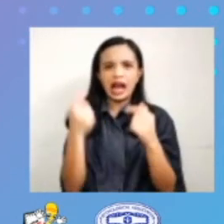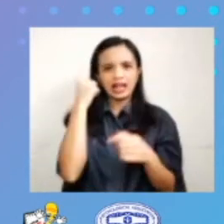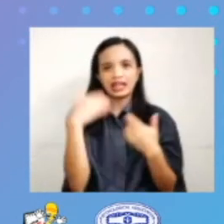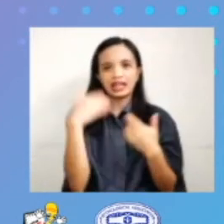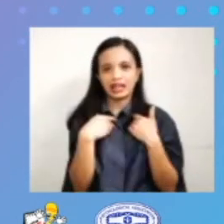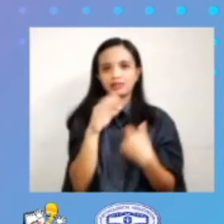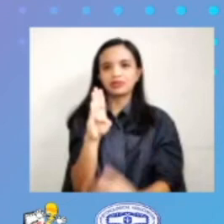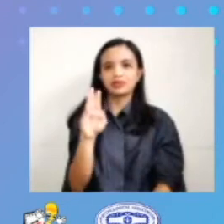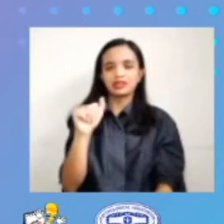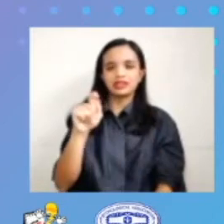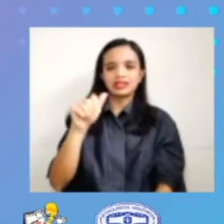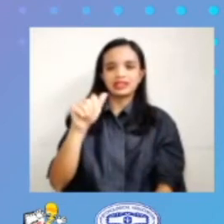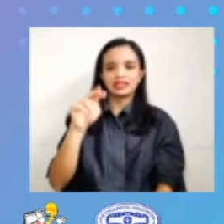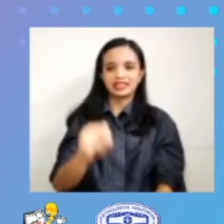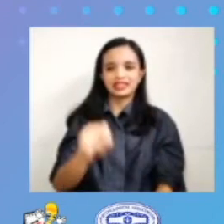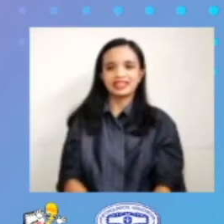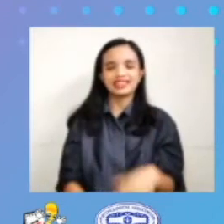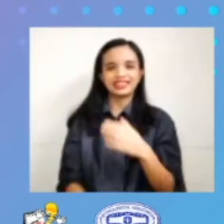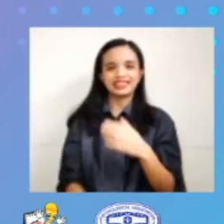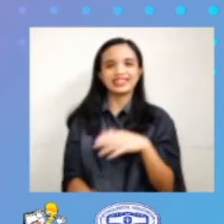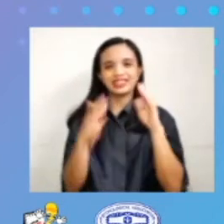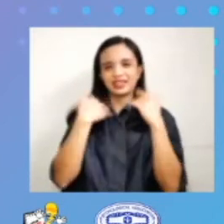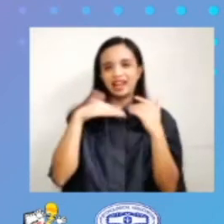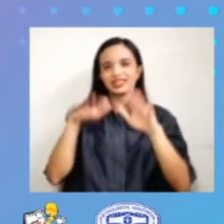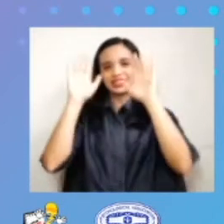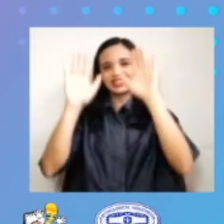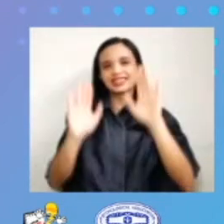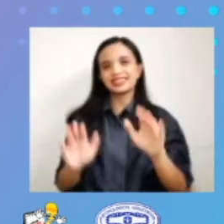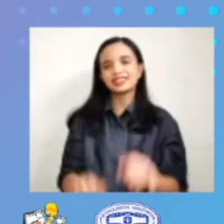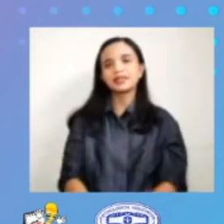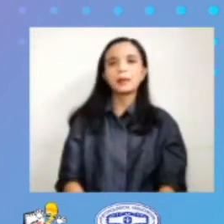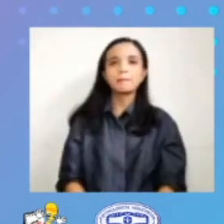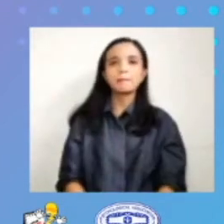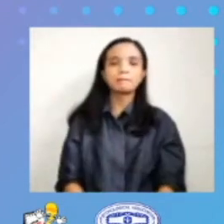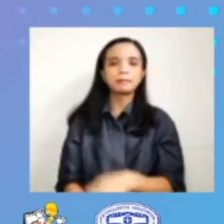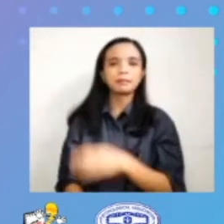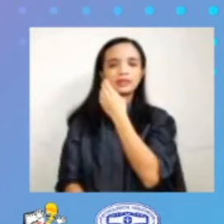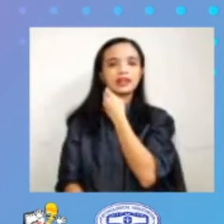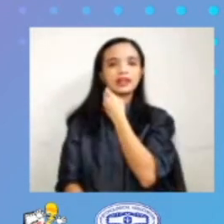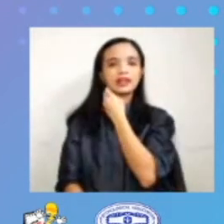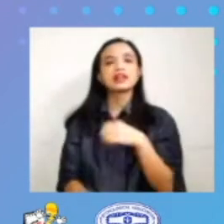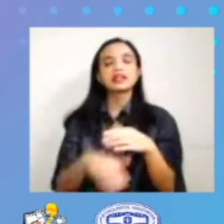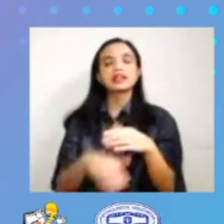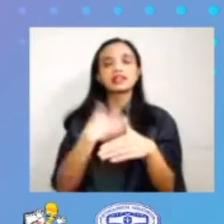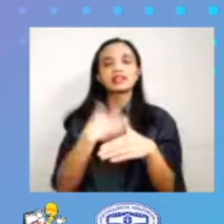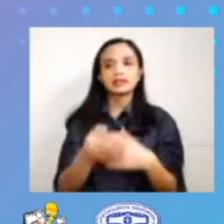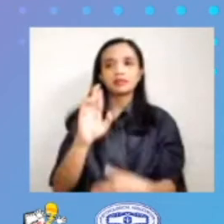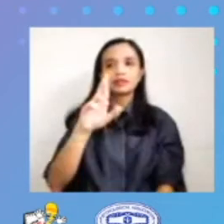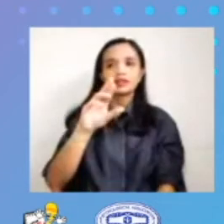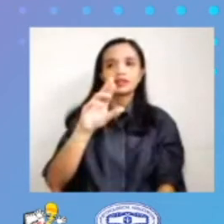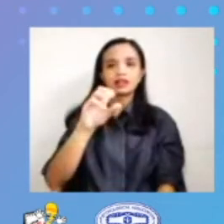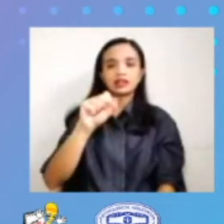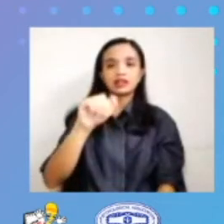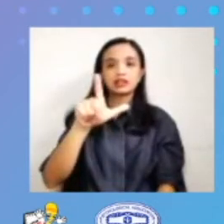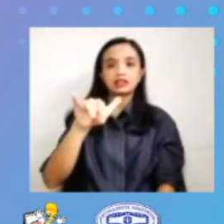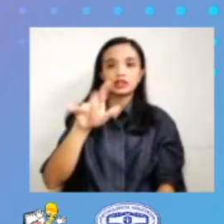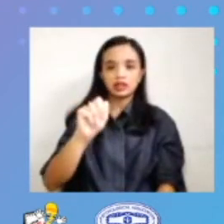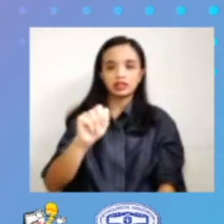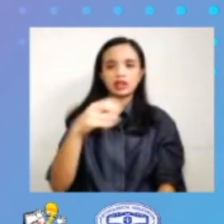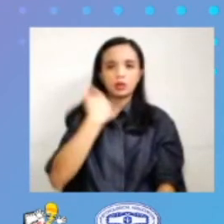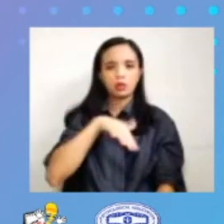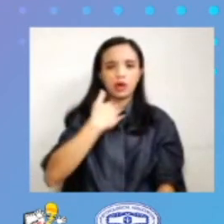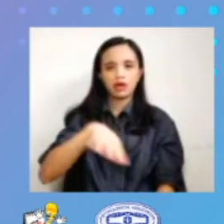May nanalo na. Okay, so yan, really have to, parang love ourselves. And yung nga,